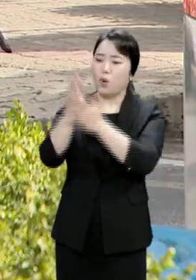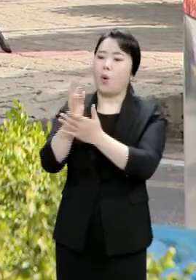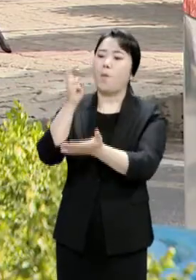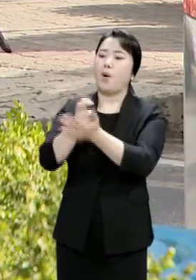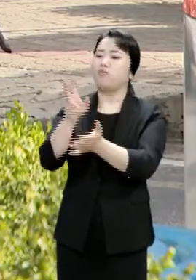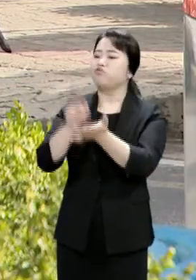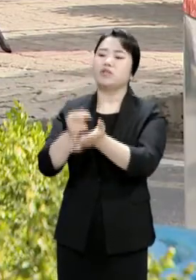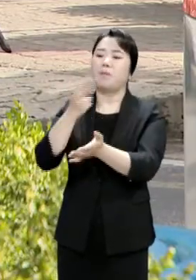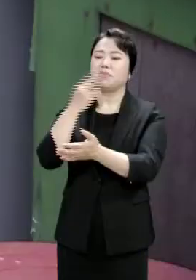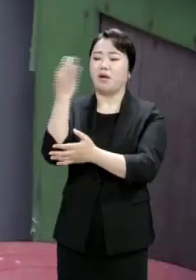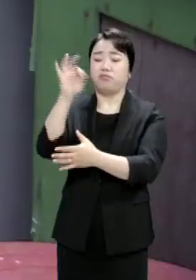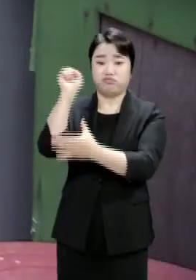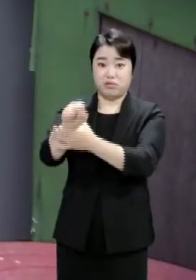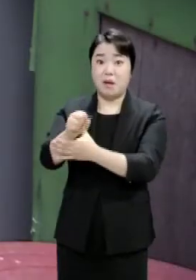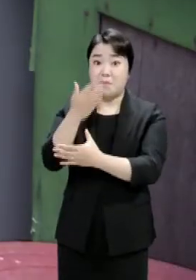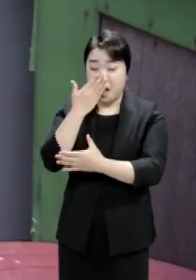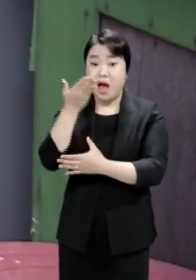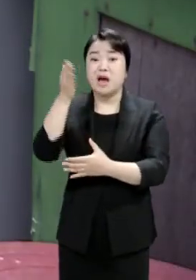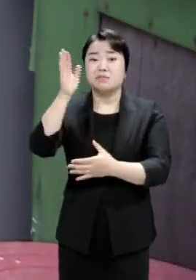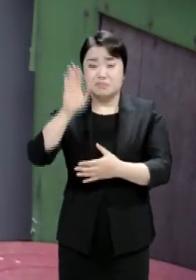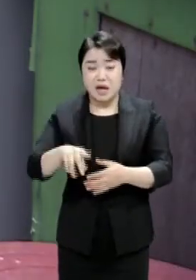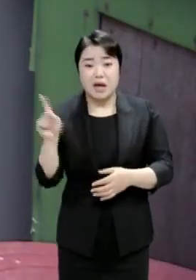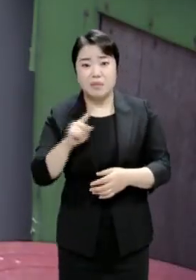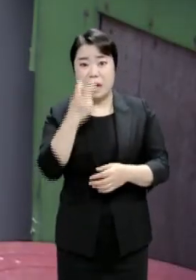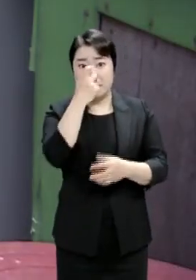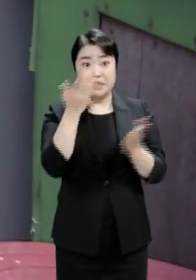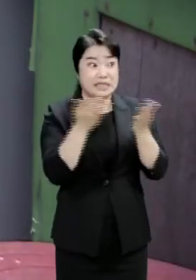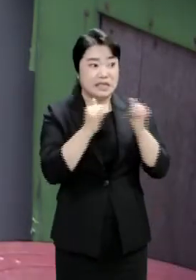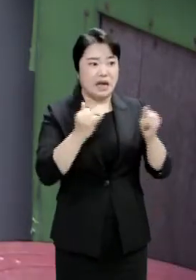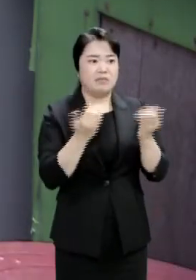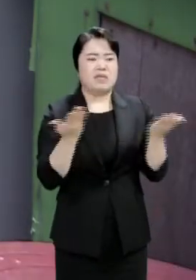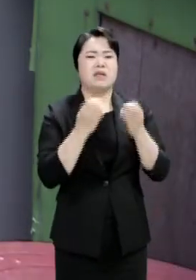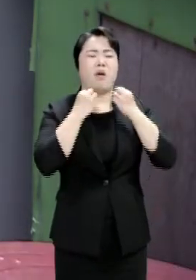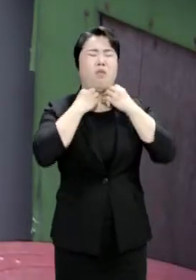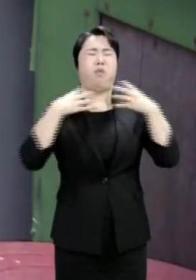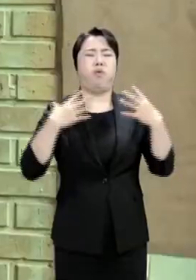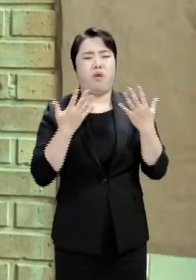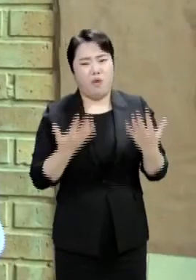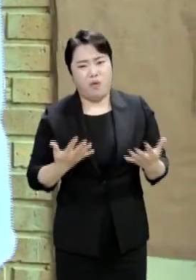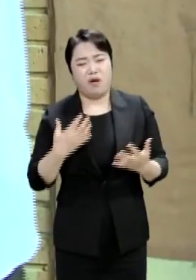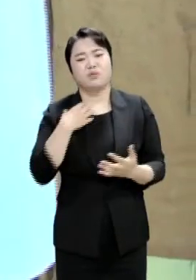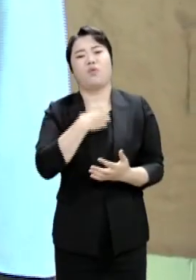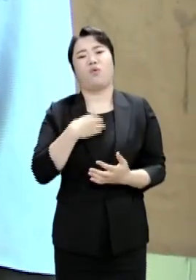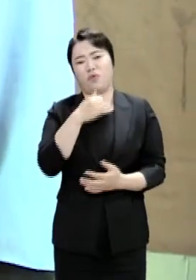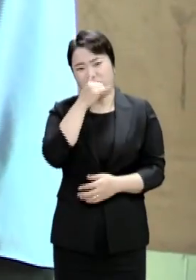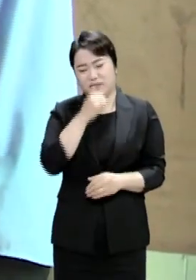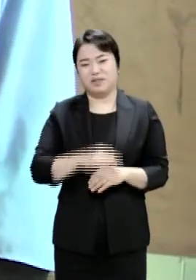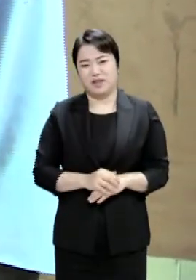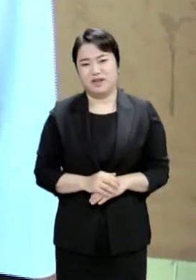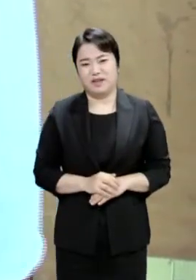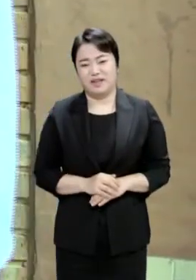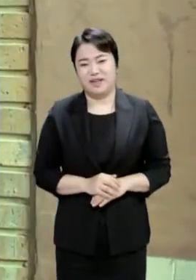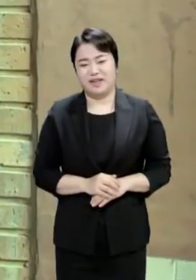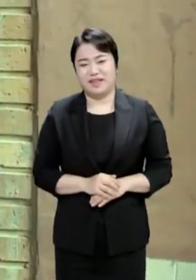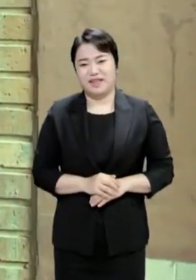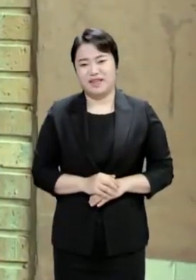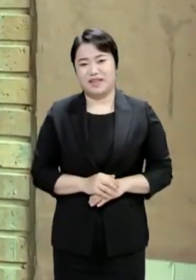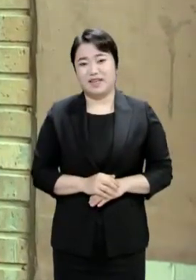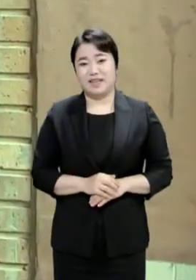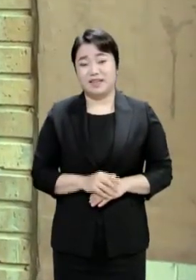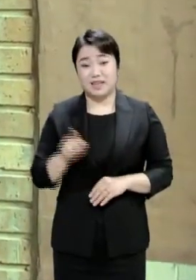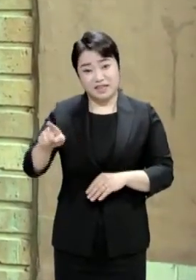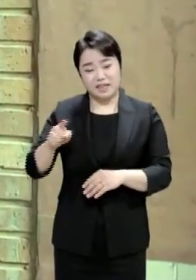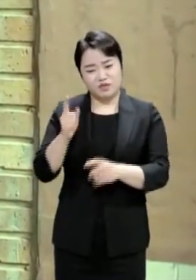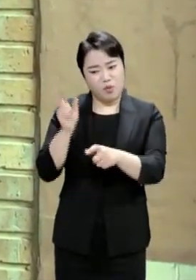어떤 면에서는 불가피한 지점도 있지만 아파트 경비 노동자들이 업무가 더 과중될 것이다. 이런 우려가 있어요. 그래서